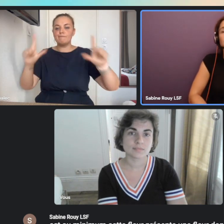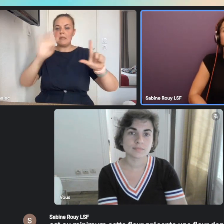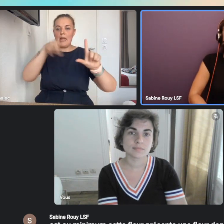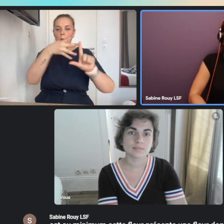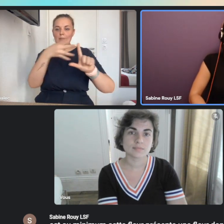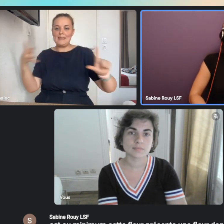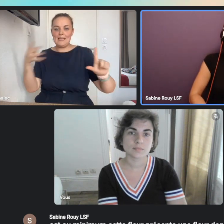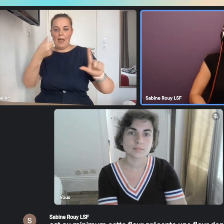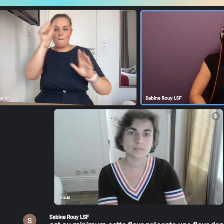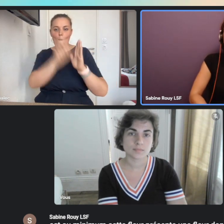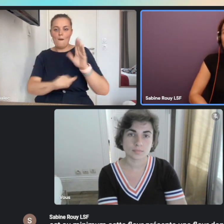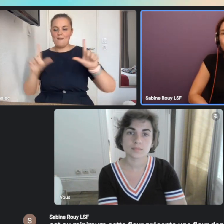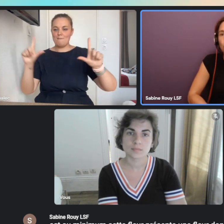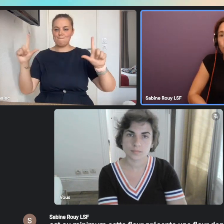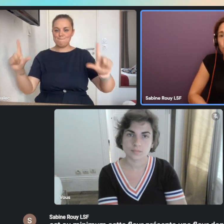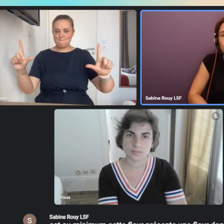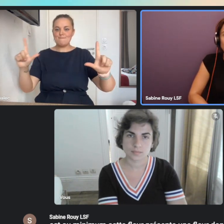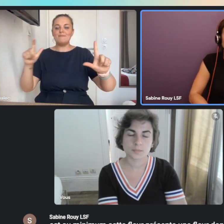si,